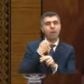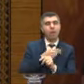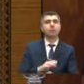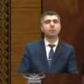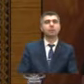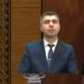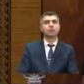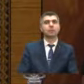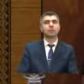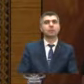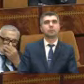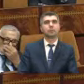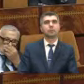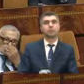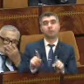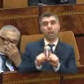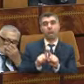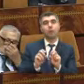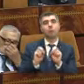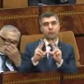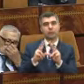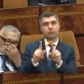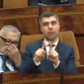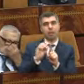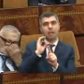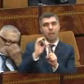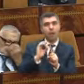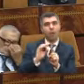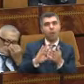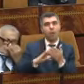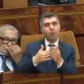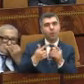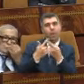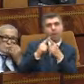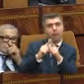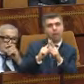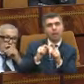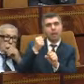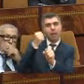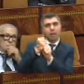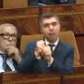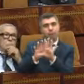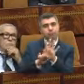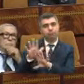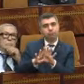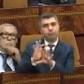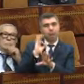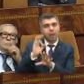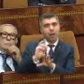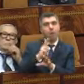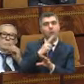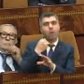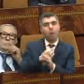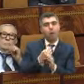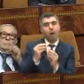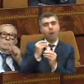مؤكداً بأننا كفريق نثمن ما جاء في عرضكم ونتقاسم معكم الأولويات التي تعتزمون تبويئها